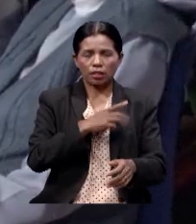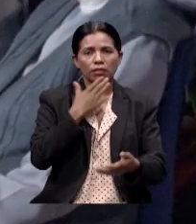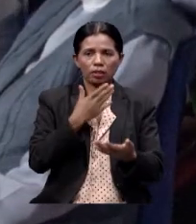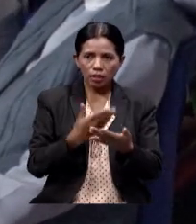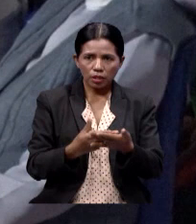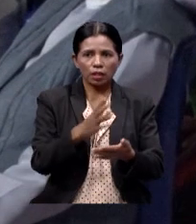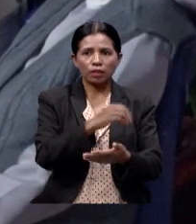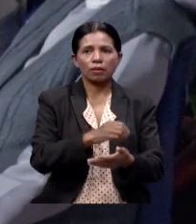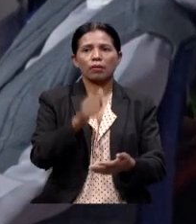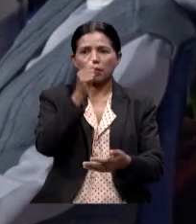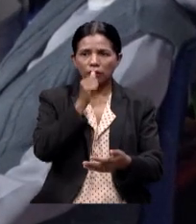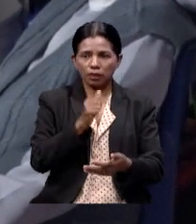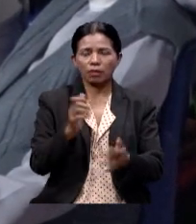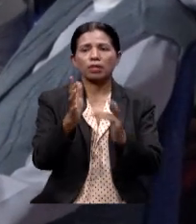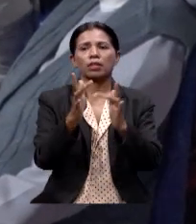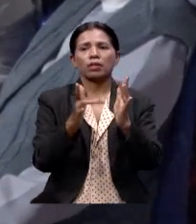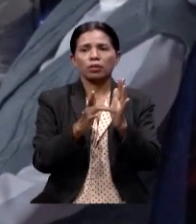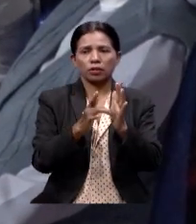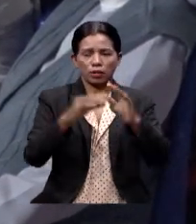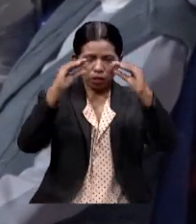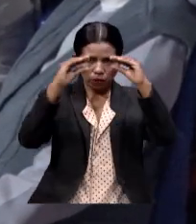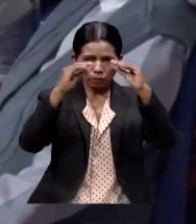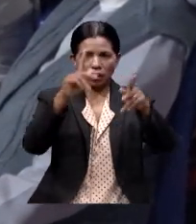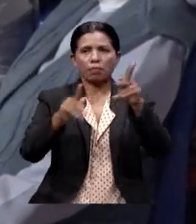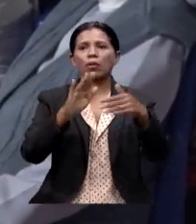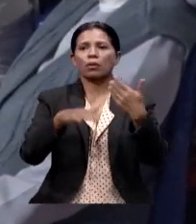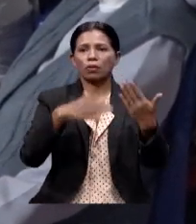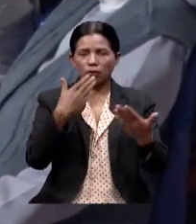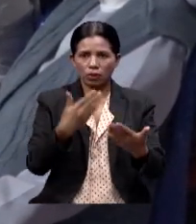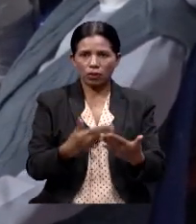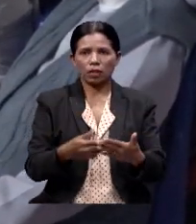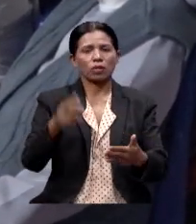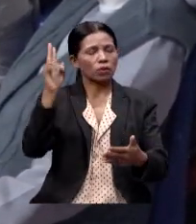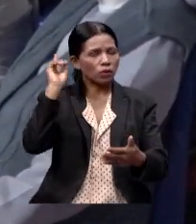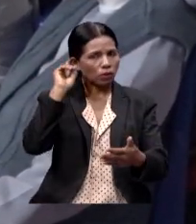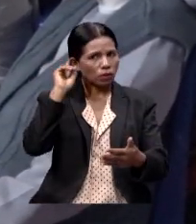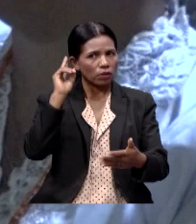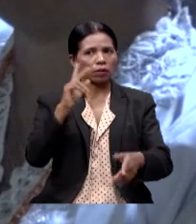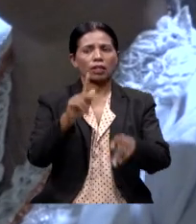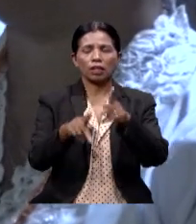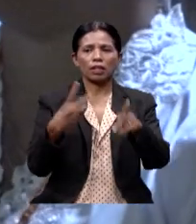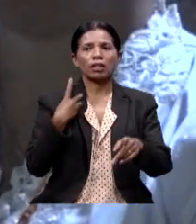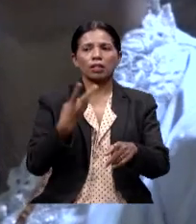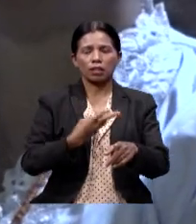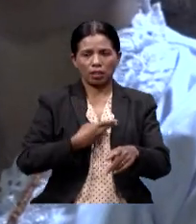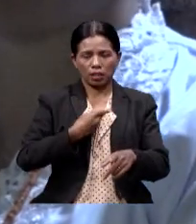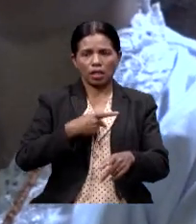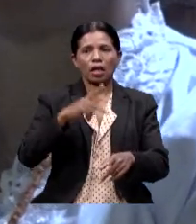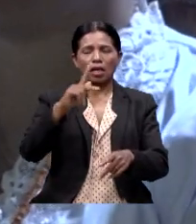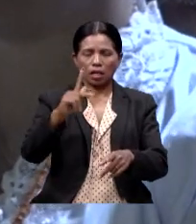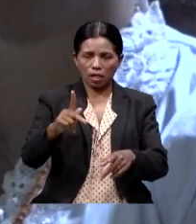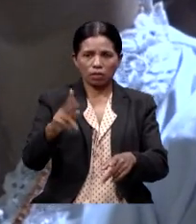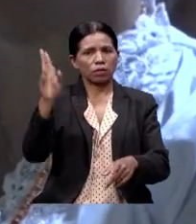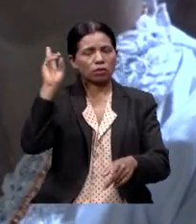E Jesus ni hanori de atu hanori me emo tutu. Atu rona. Ita ne karakter fundamental ida maka